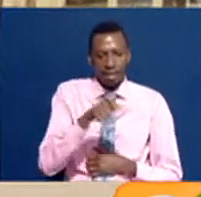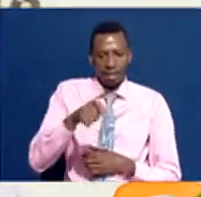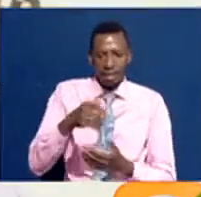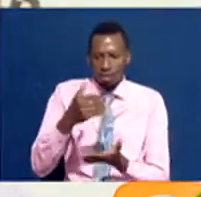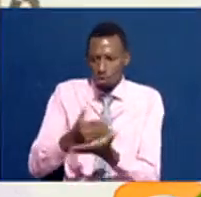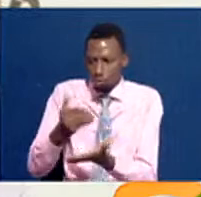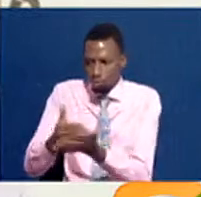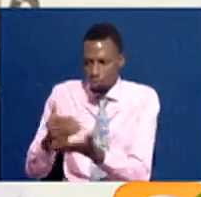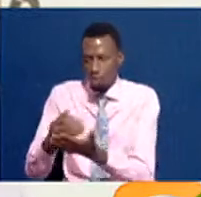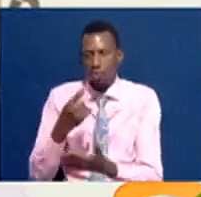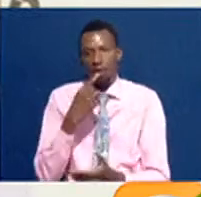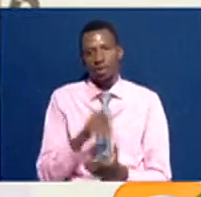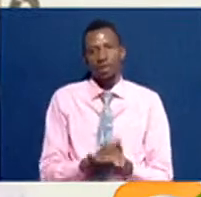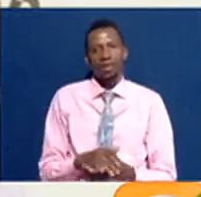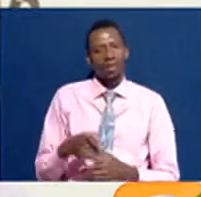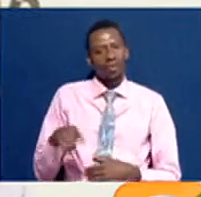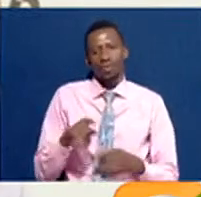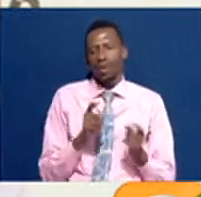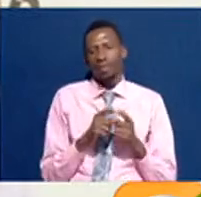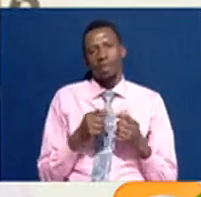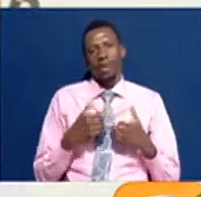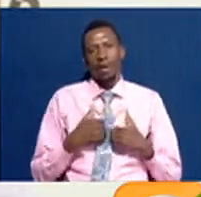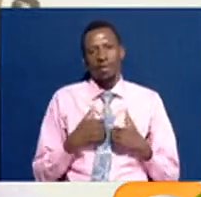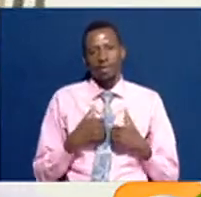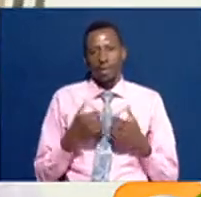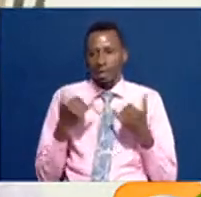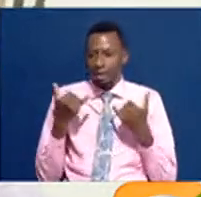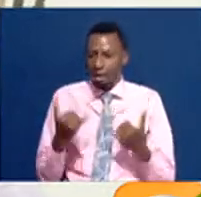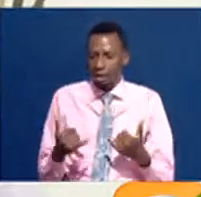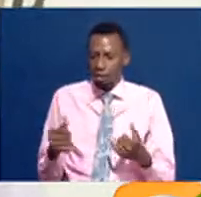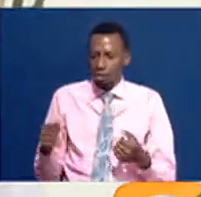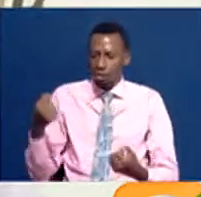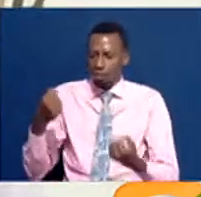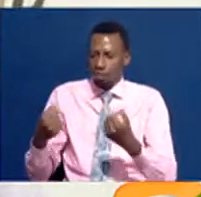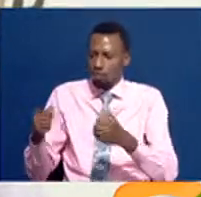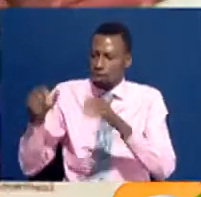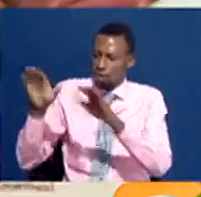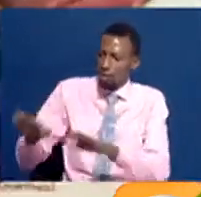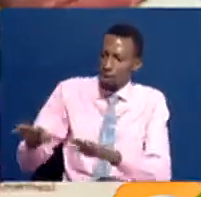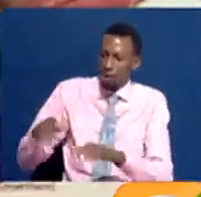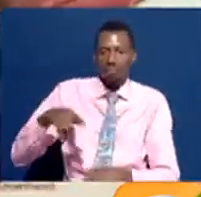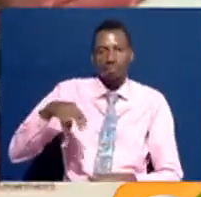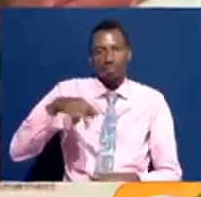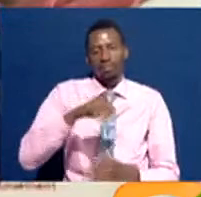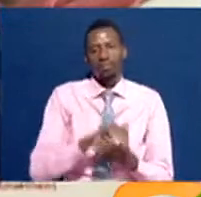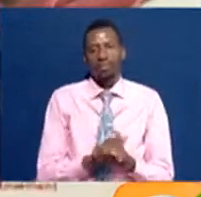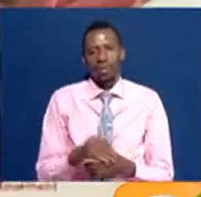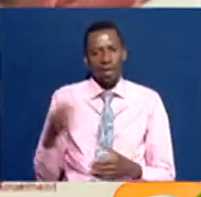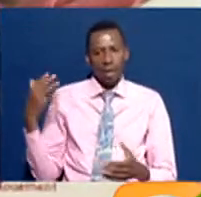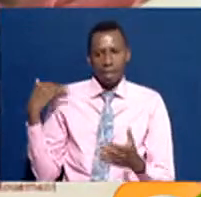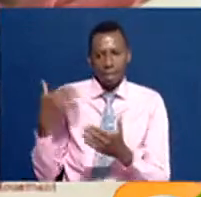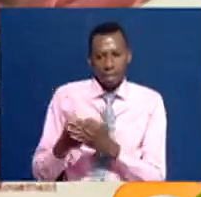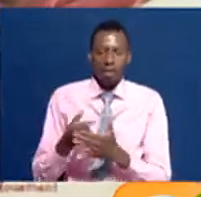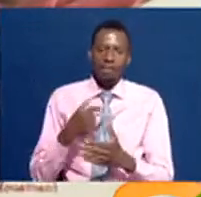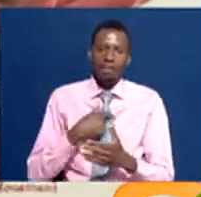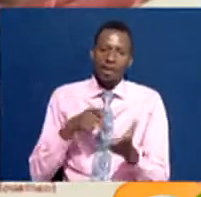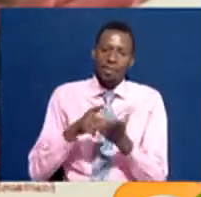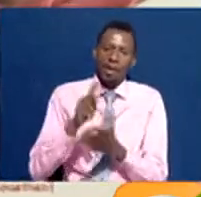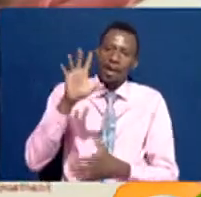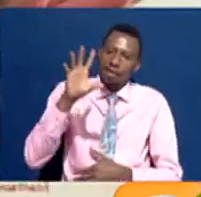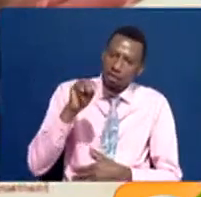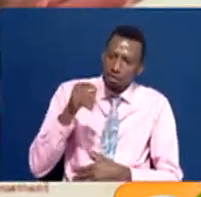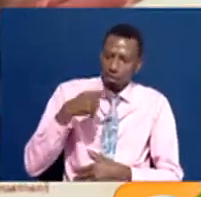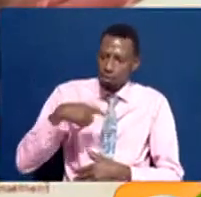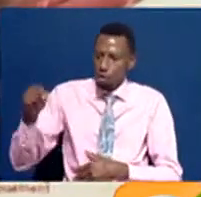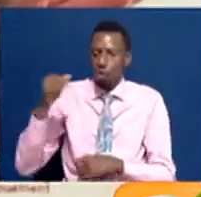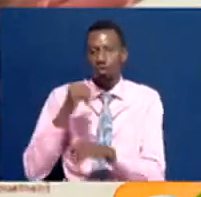bob. Sisi tunaumia. Sasa imefika mahali sisi tunapark, tunaenda miguu. Nimezoea kulipa 50 kwenda mahali nafanya